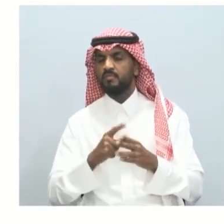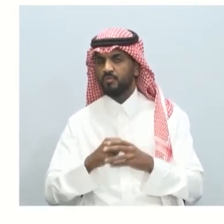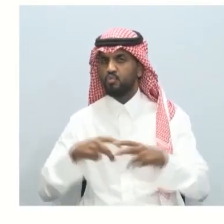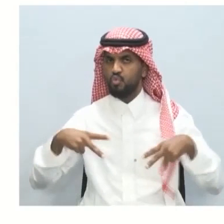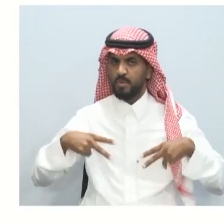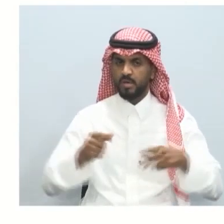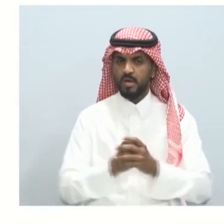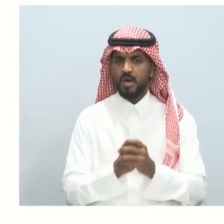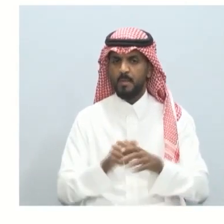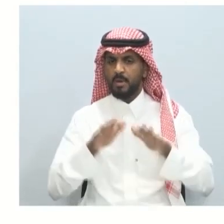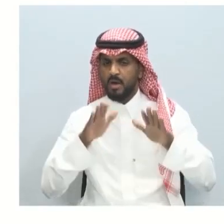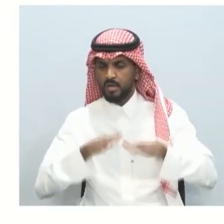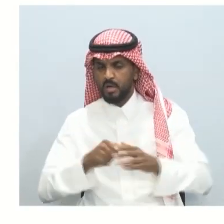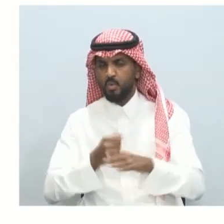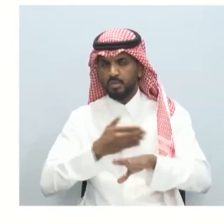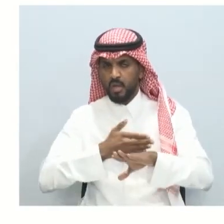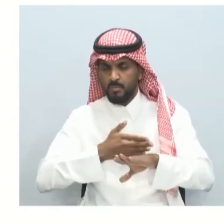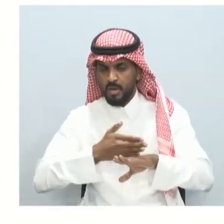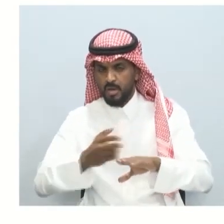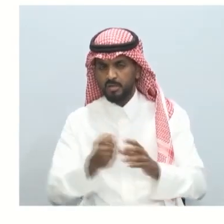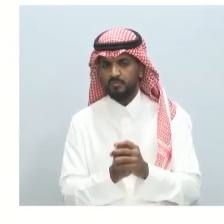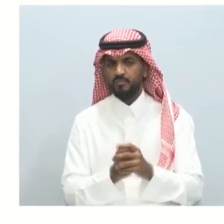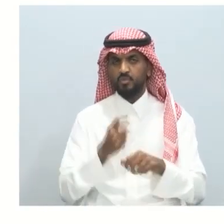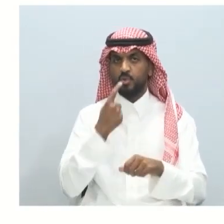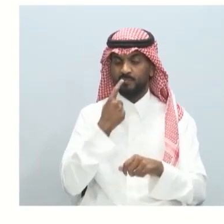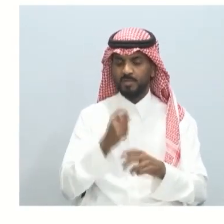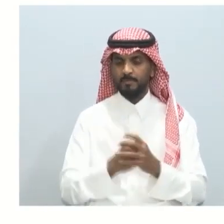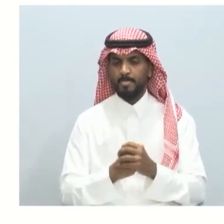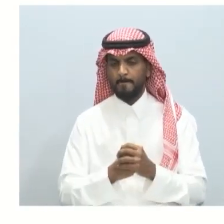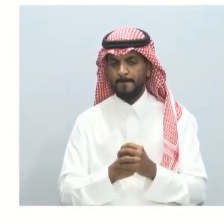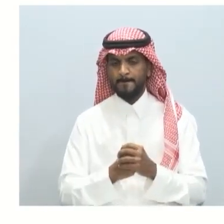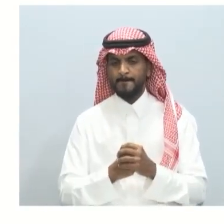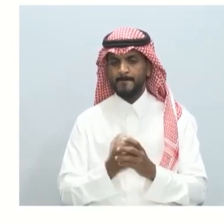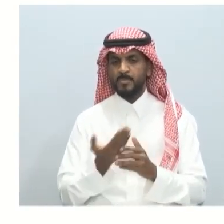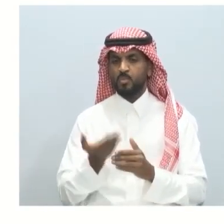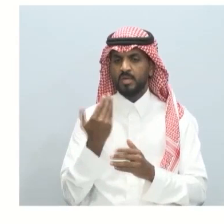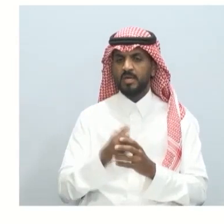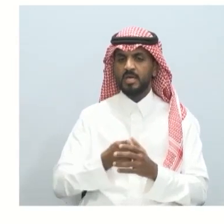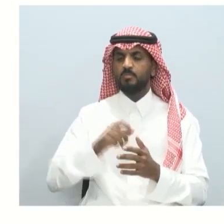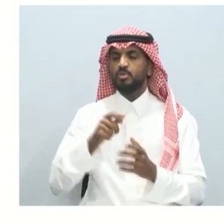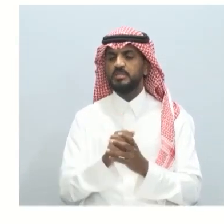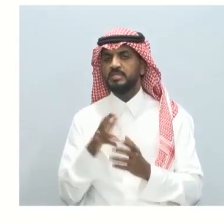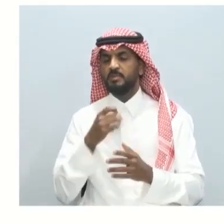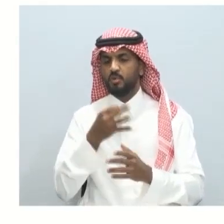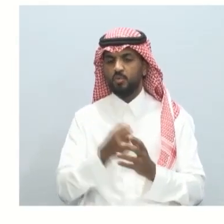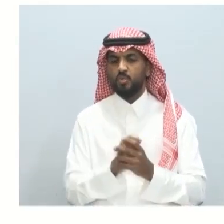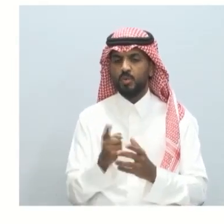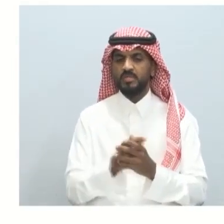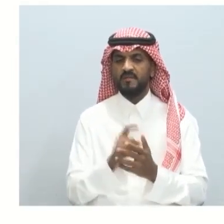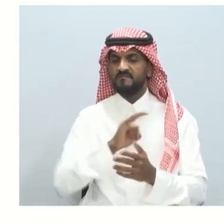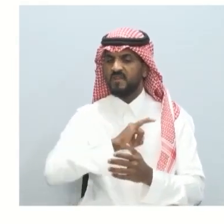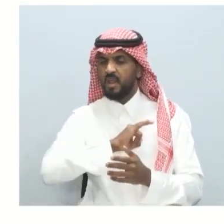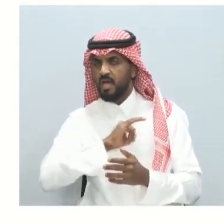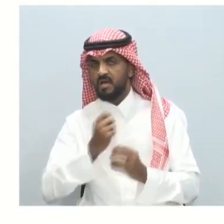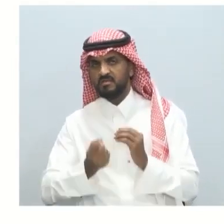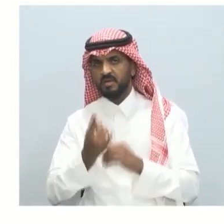ابقاك الله واطال بقاءك ومد في عمرك وكان ابو ادريس السماني يقول وانت فلا صبحك